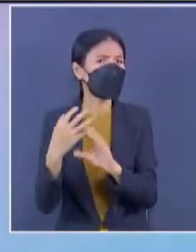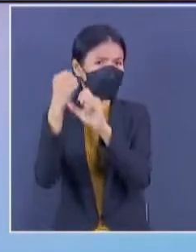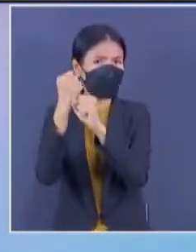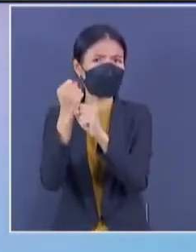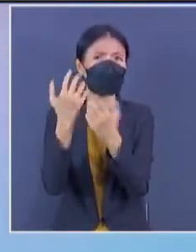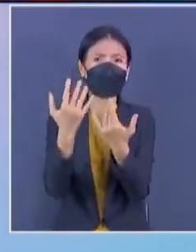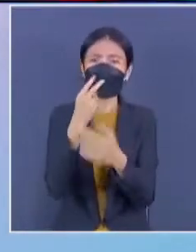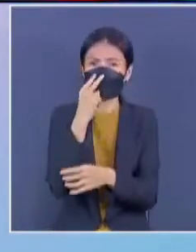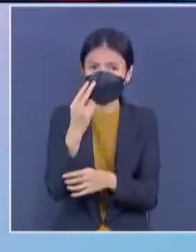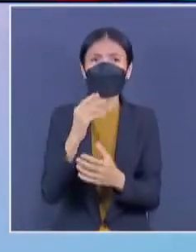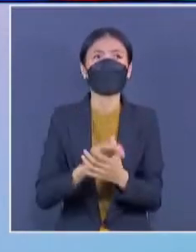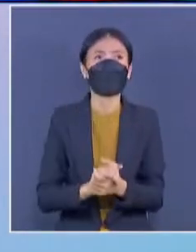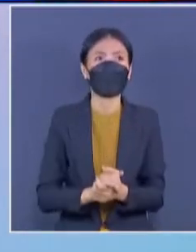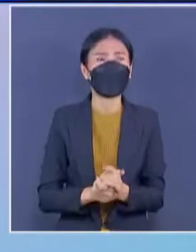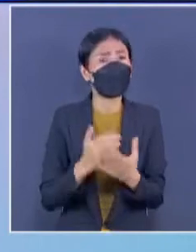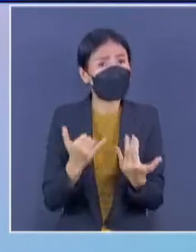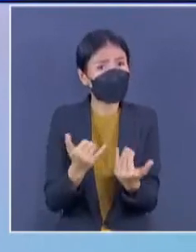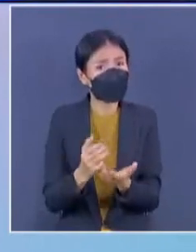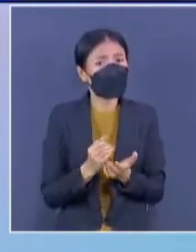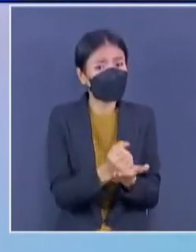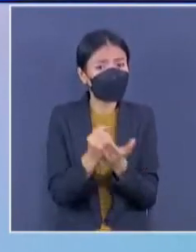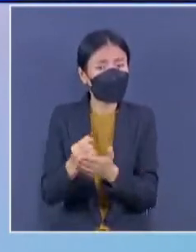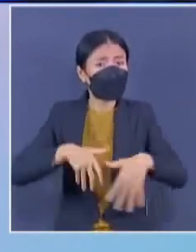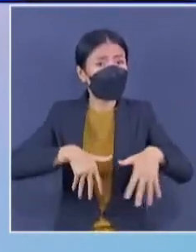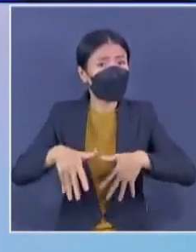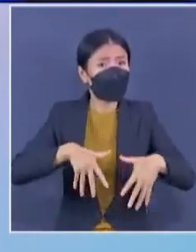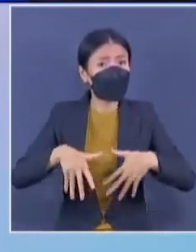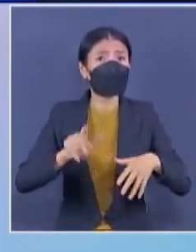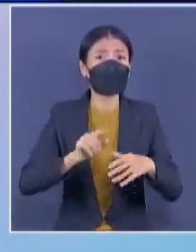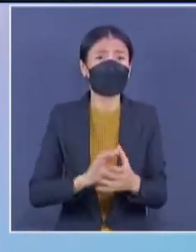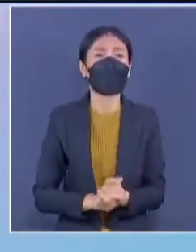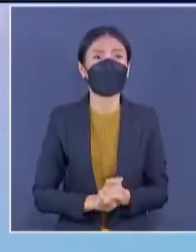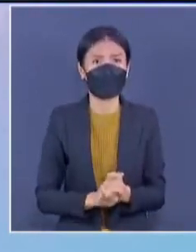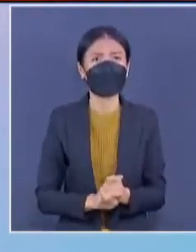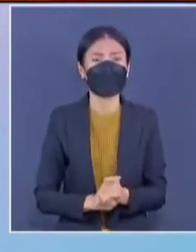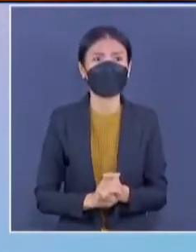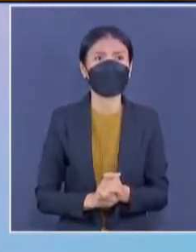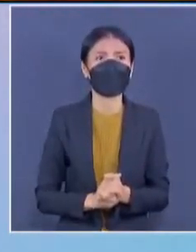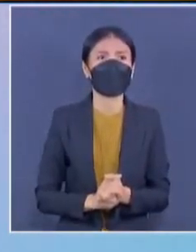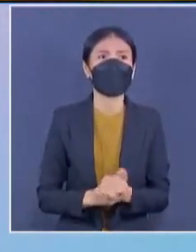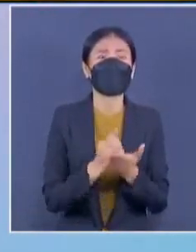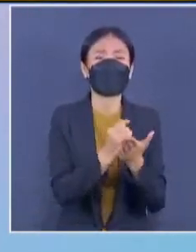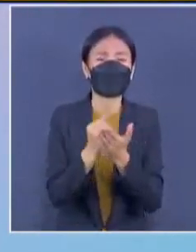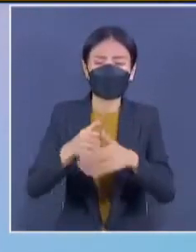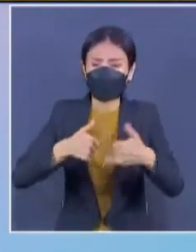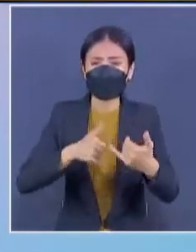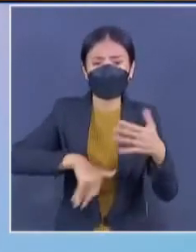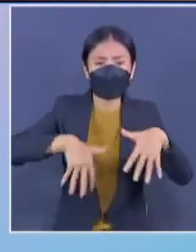หวังว่าจะช่วยเหลือในกลุ่มที่กว้างขึ้นด้วยนะคะเพราะว่าได้รับผลกระทบเนี่ยจำนวนมากจริงๆสำหรับประชาชนทั่วประเทศไทยเลยค่ะ